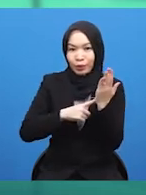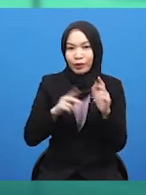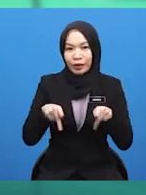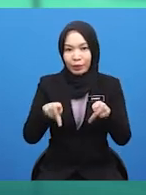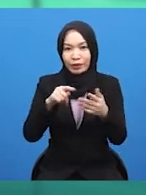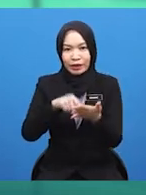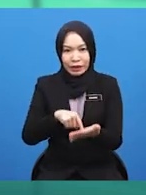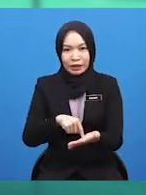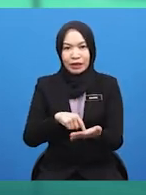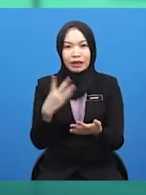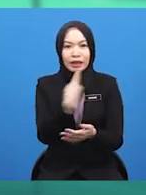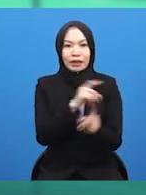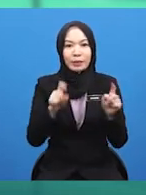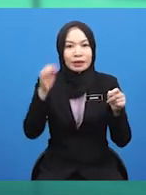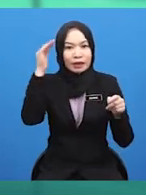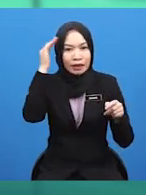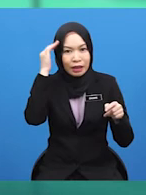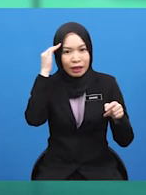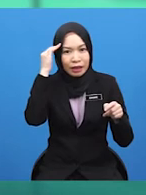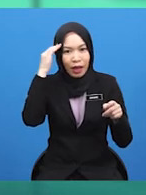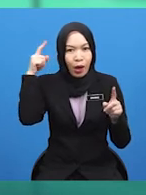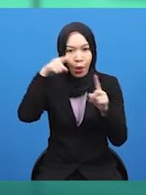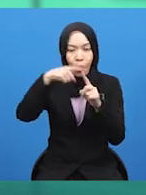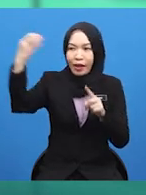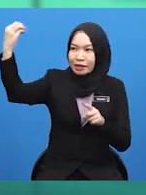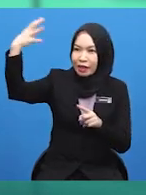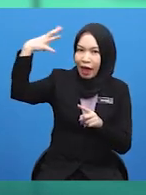perlu mengetahui punca arah cahaya